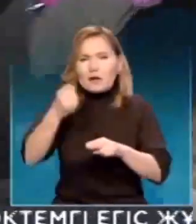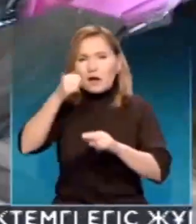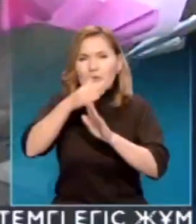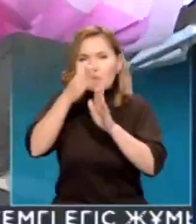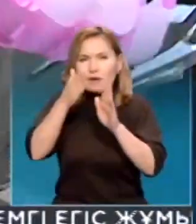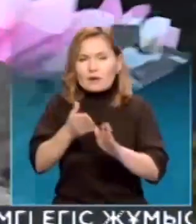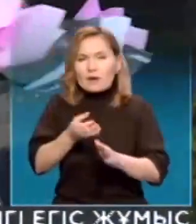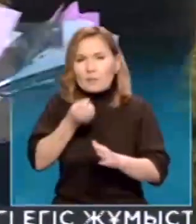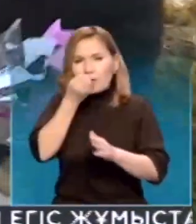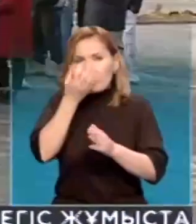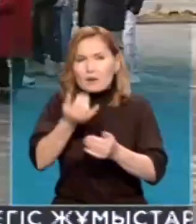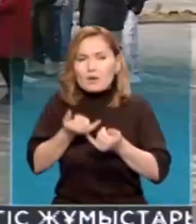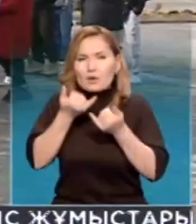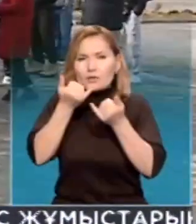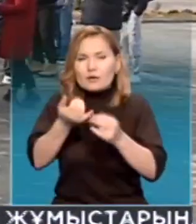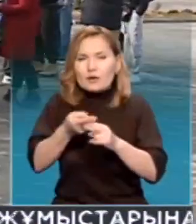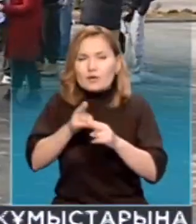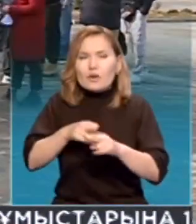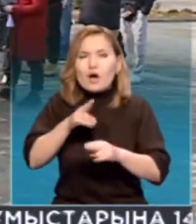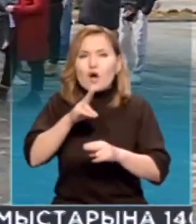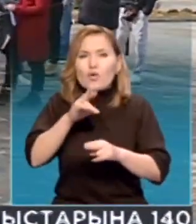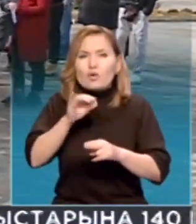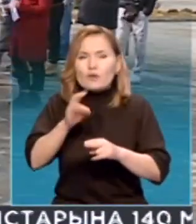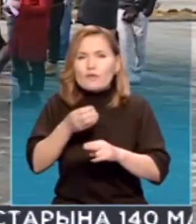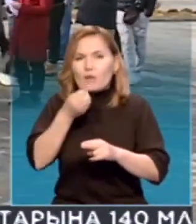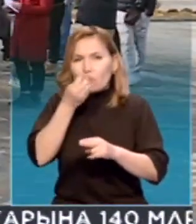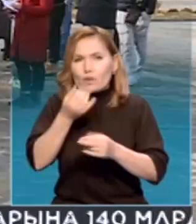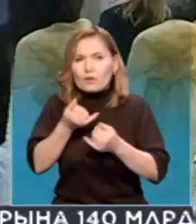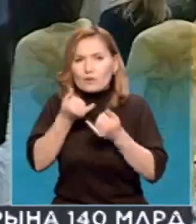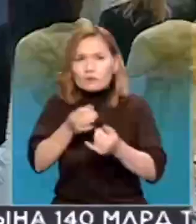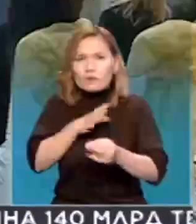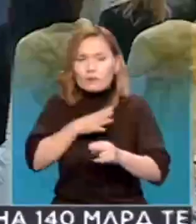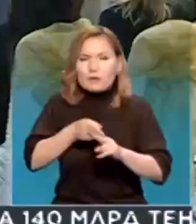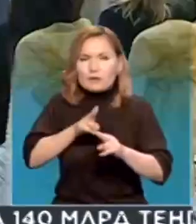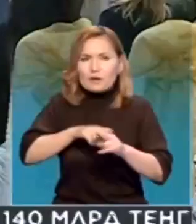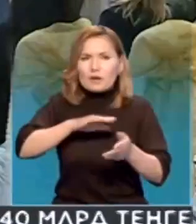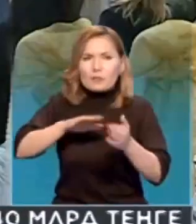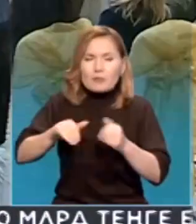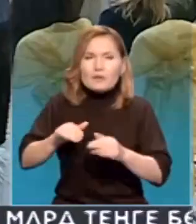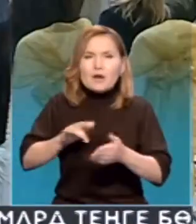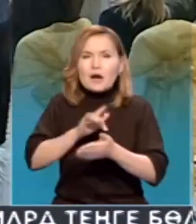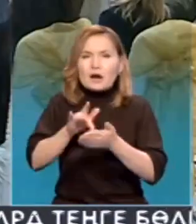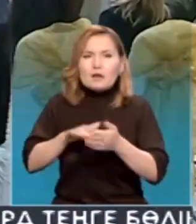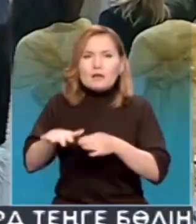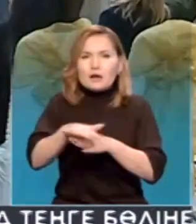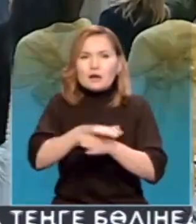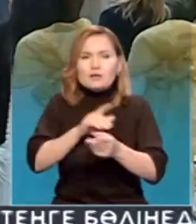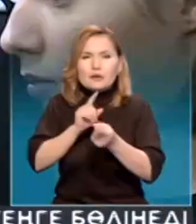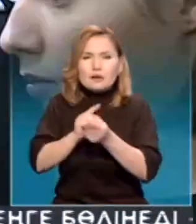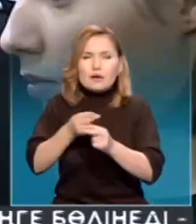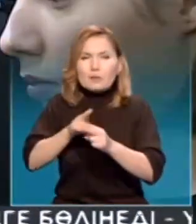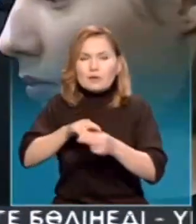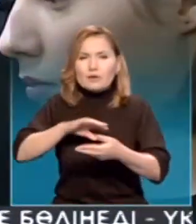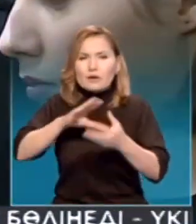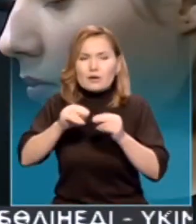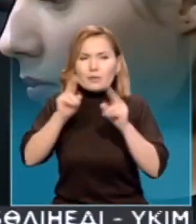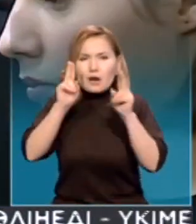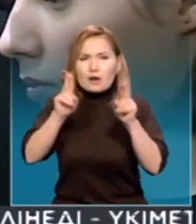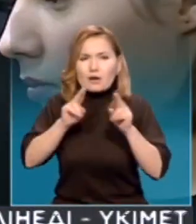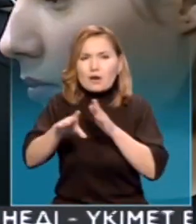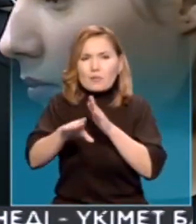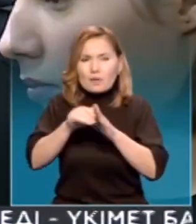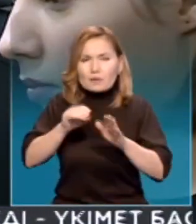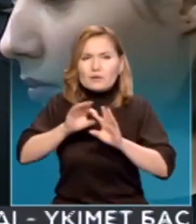көрнекті мемлекет және қоғам қайраткері Дінмұхамед Қонаевтың ескерткішіне барып гүл шоғын қойды. Содан кейін қала халқымен кездесіп, саяси науқанның маңызы мен міндетін,